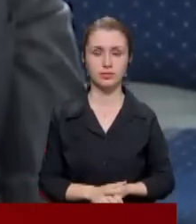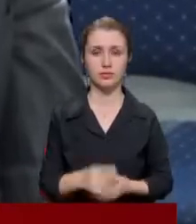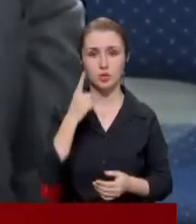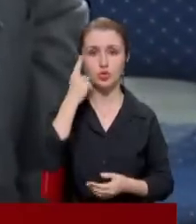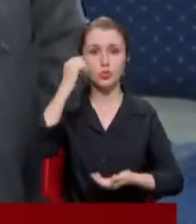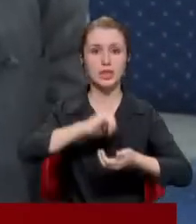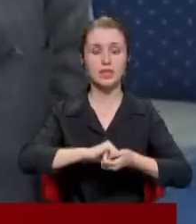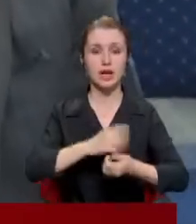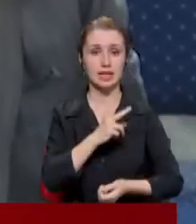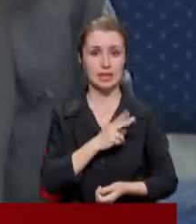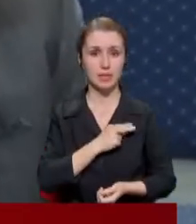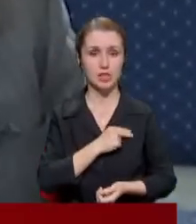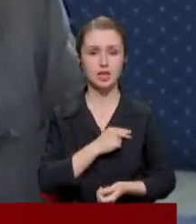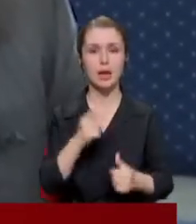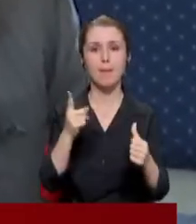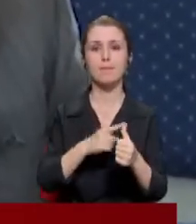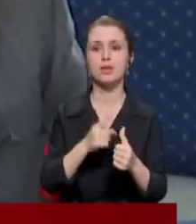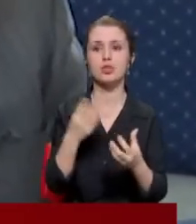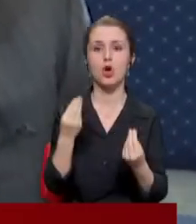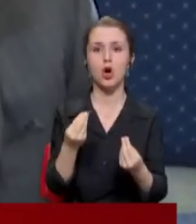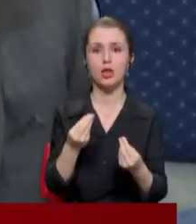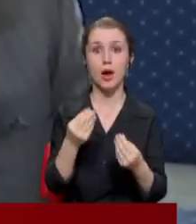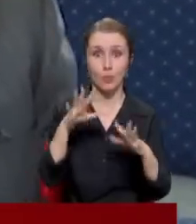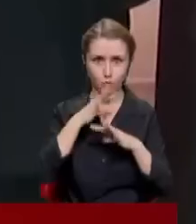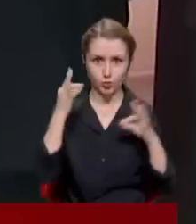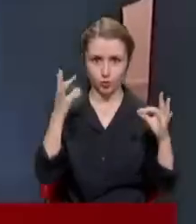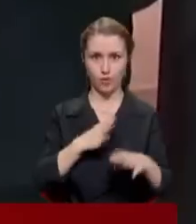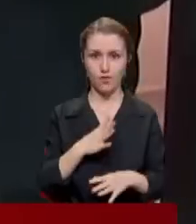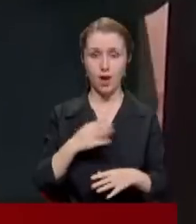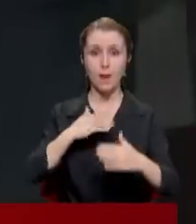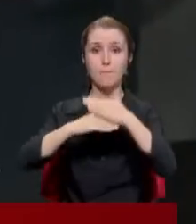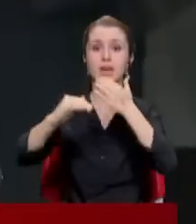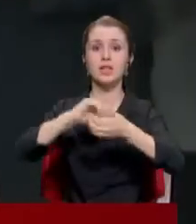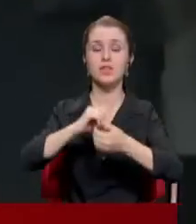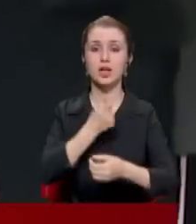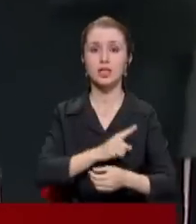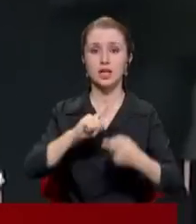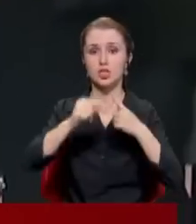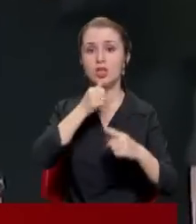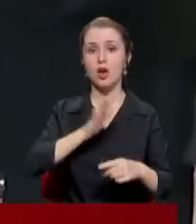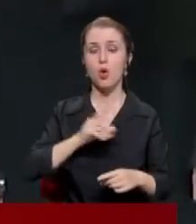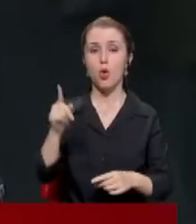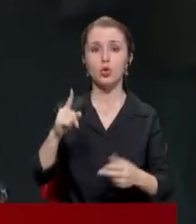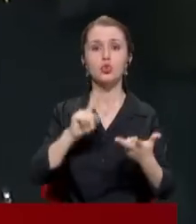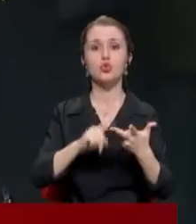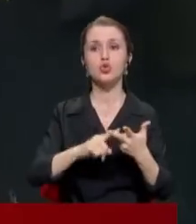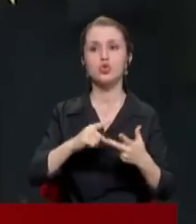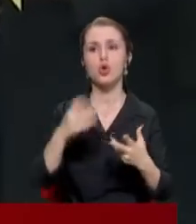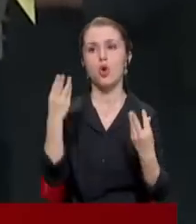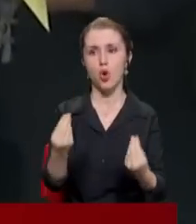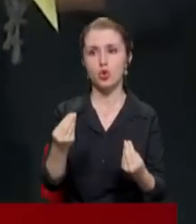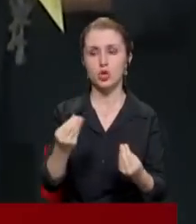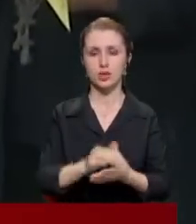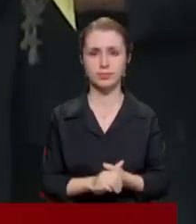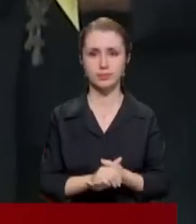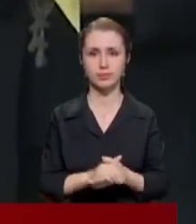Cumhur İttifakı'nın temsilcileri birinci sıradaki yerin mutluluğunu yaşarken Millet İttifakı'nın adayı Kemal Kılıçdaroğlu 3. sırada yer alacak